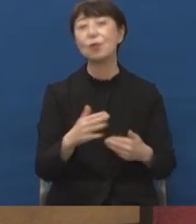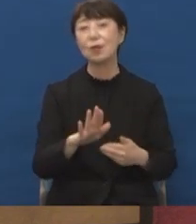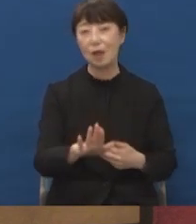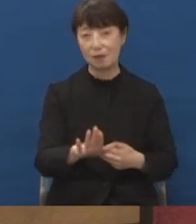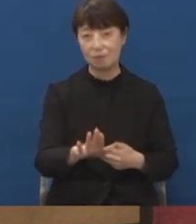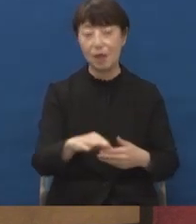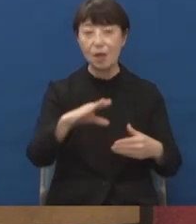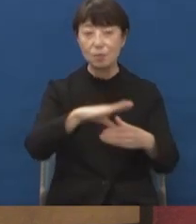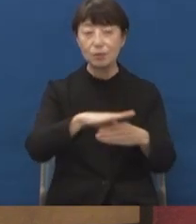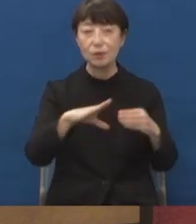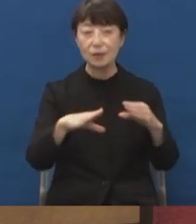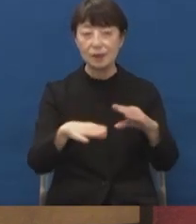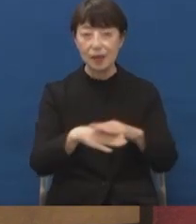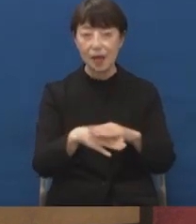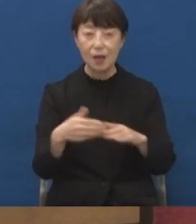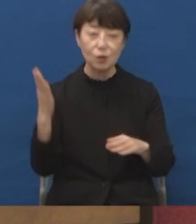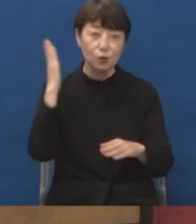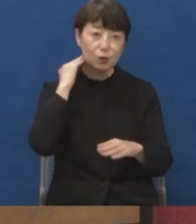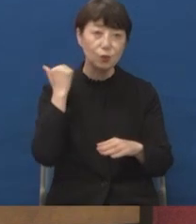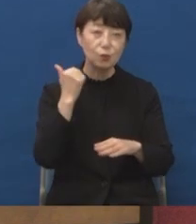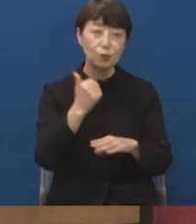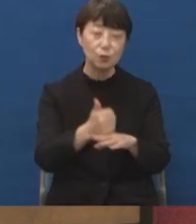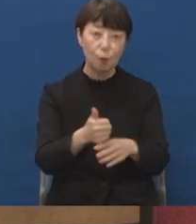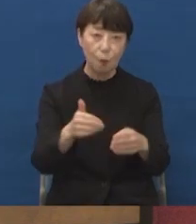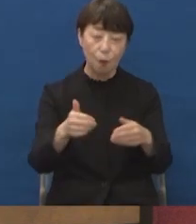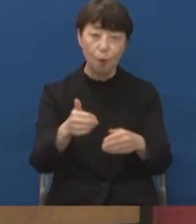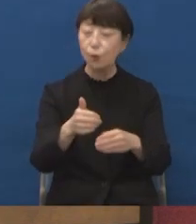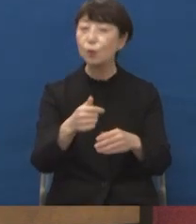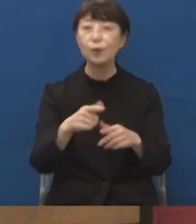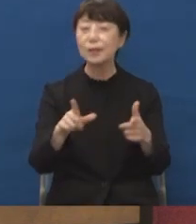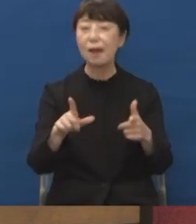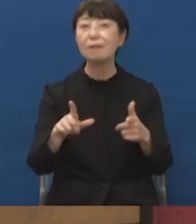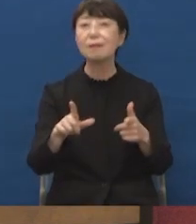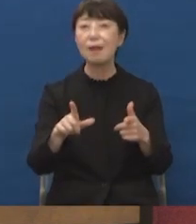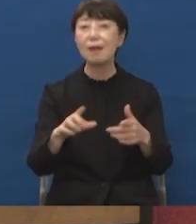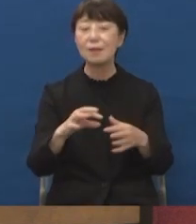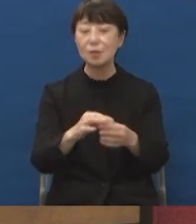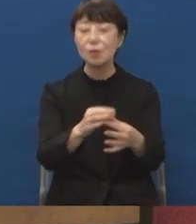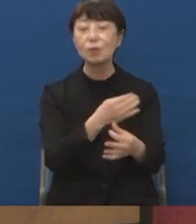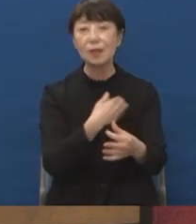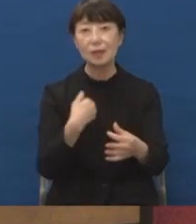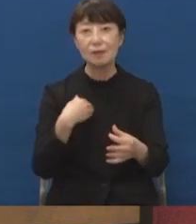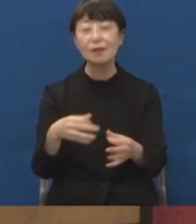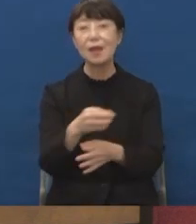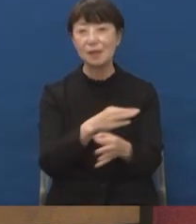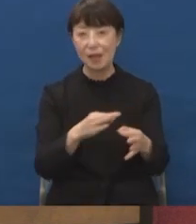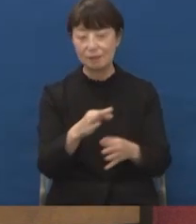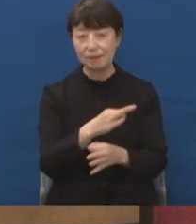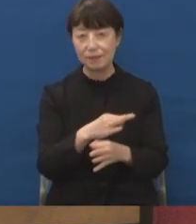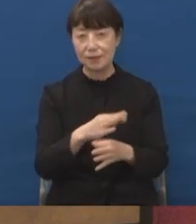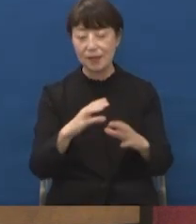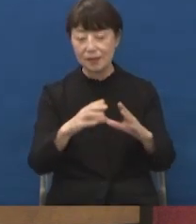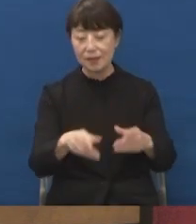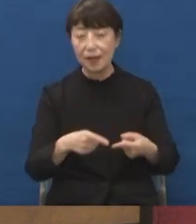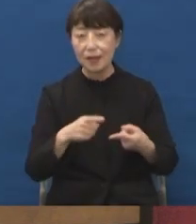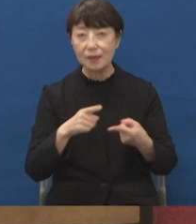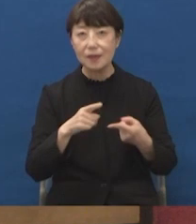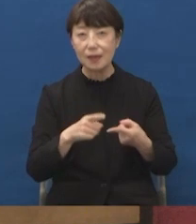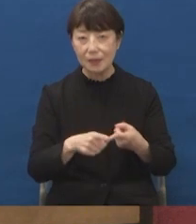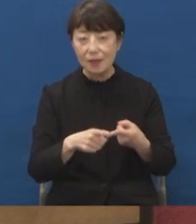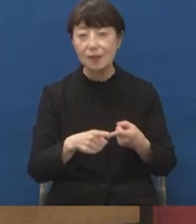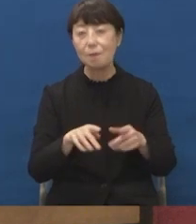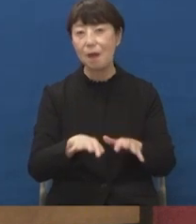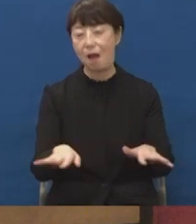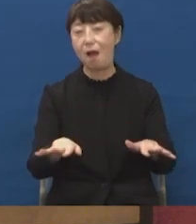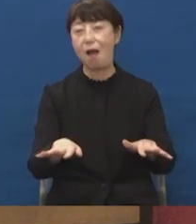化、首都という言葉を冠するということではなく、持続可能な経済というものが世界的なトレンドとなり、投資